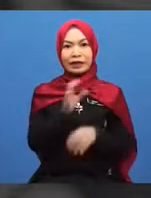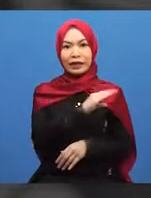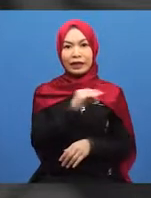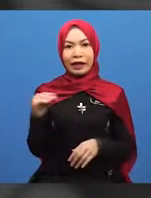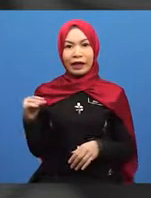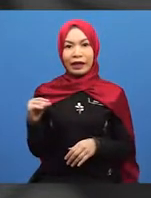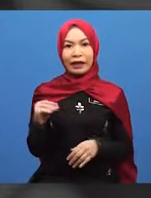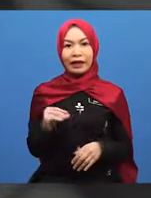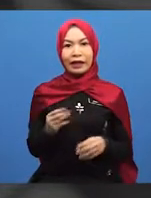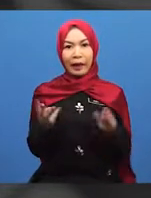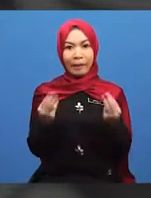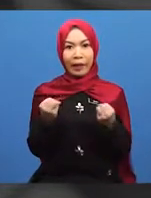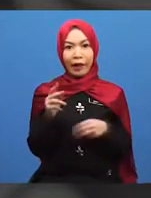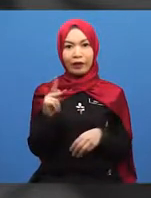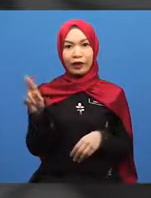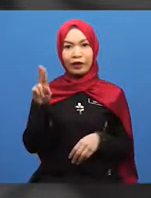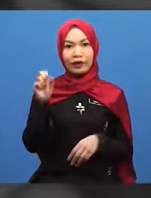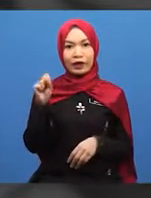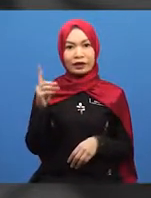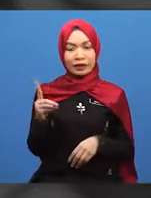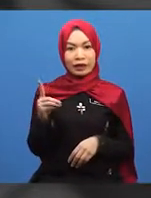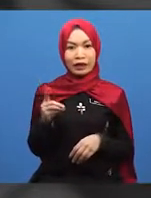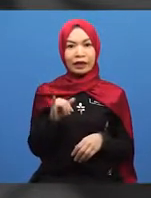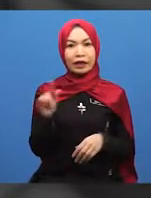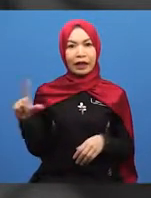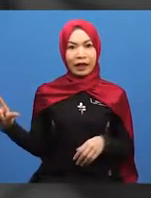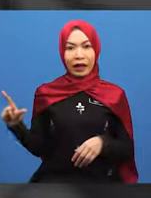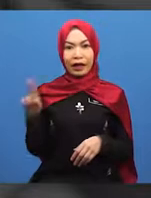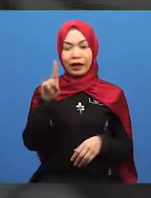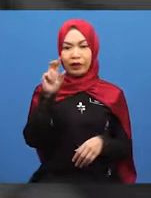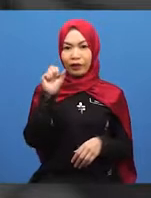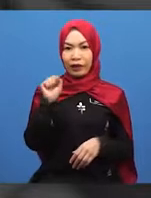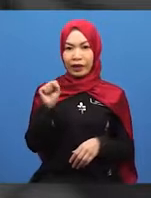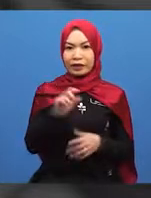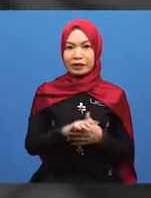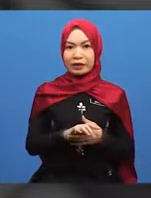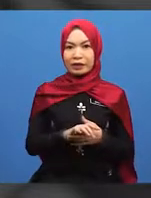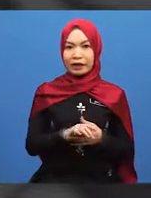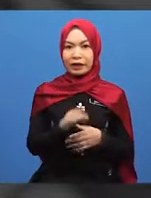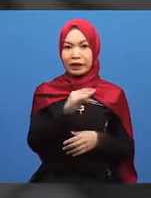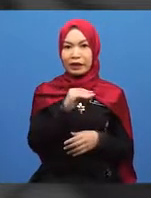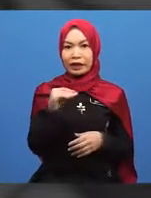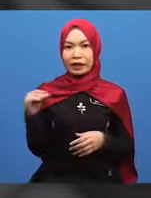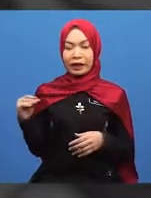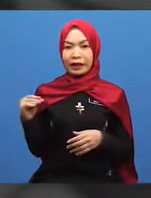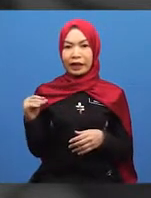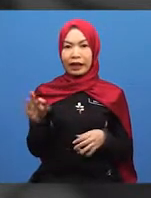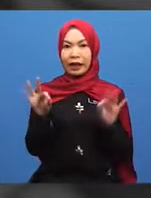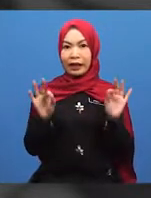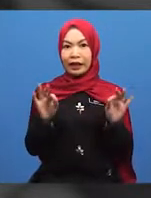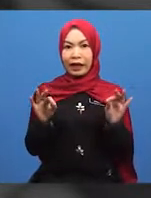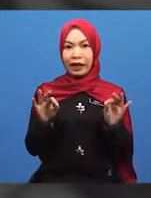adalah rakyat Amerika Syarikat. Apabila permintaan mata wang asing sama dengan penawaran mata wang